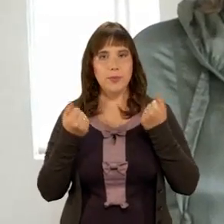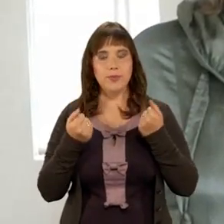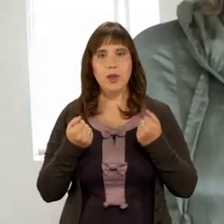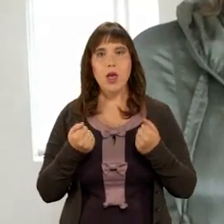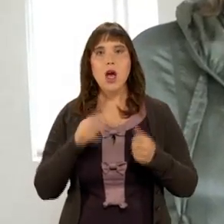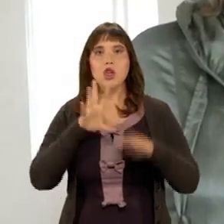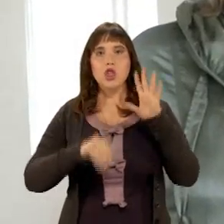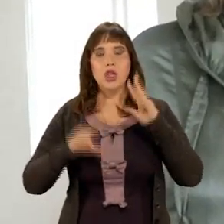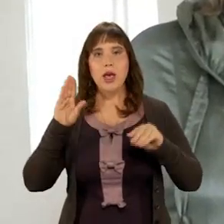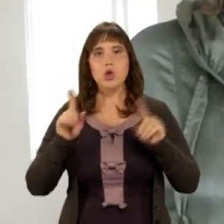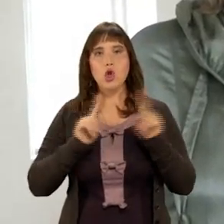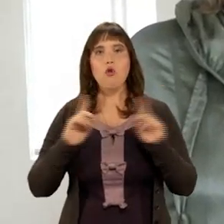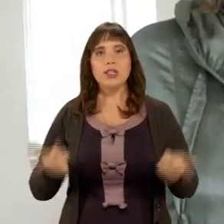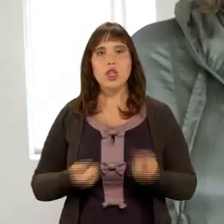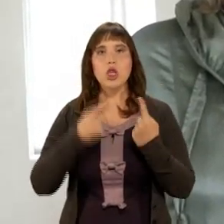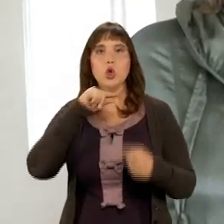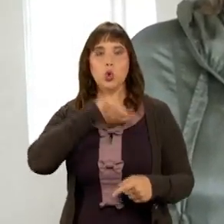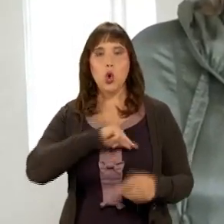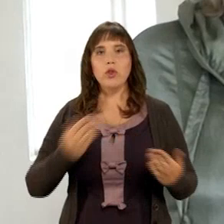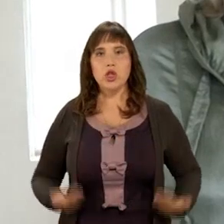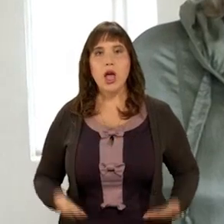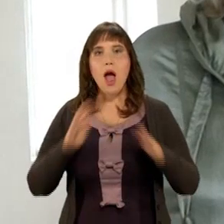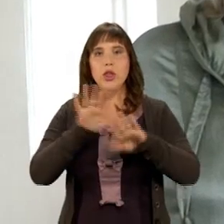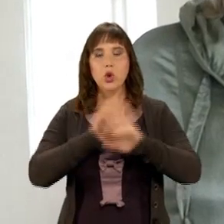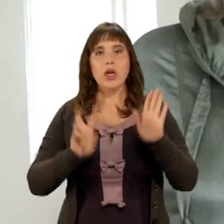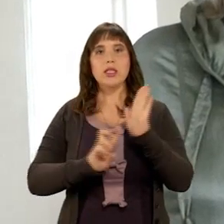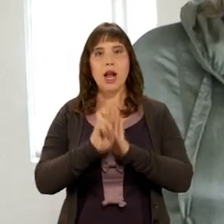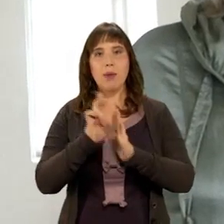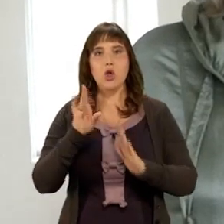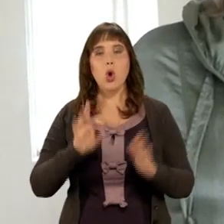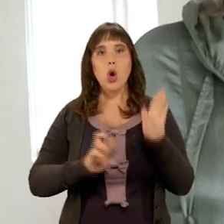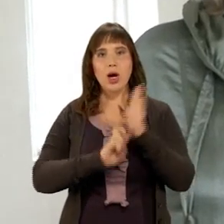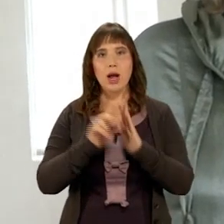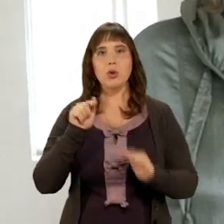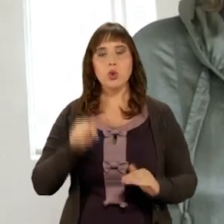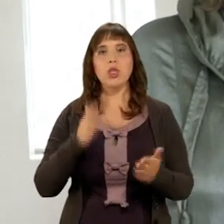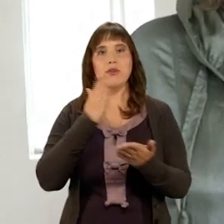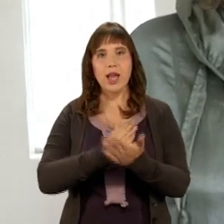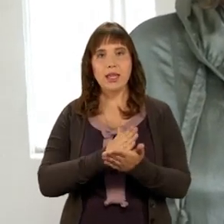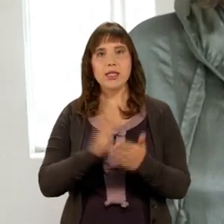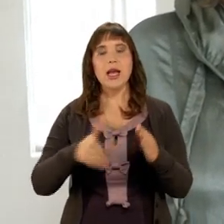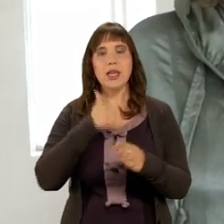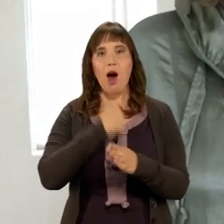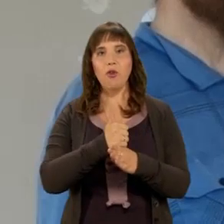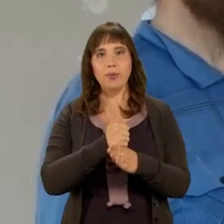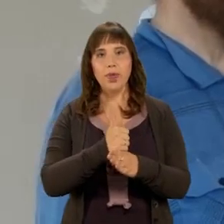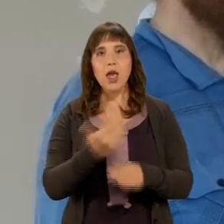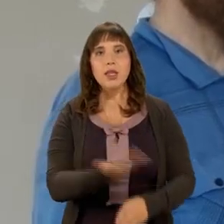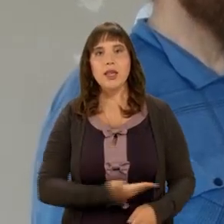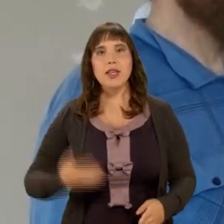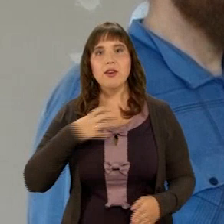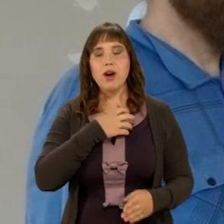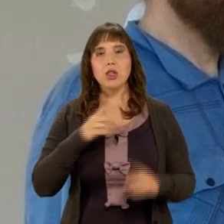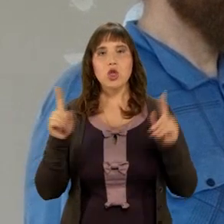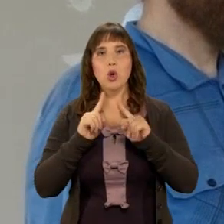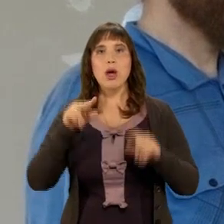что возрождение духовной жизни, наверное, не только с храма, но храм тут является основоположником. Но для нас